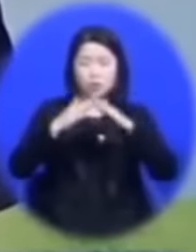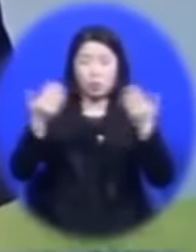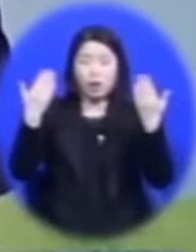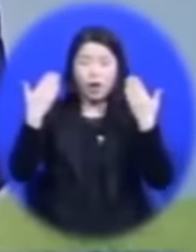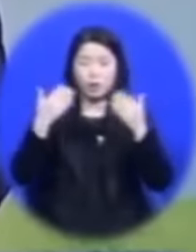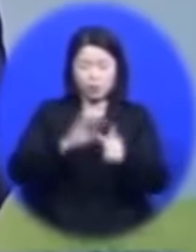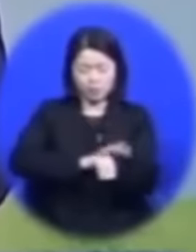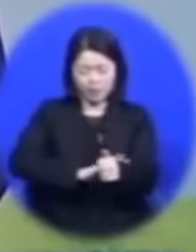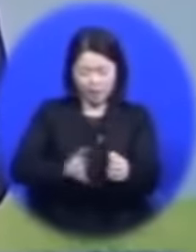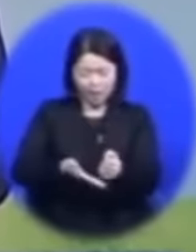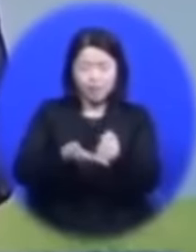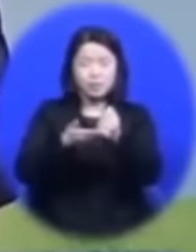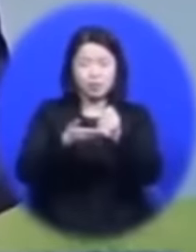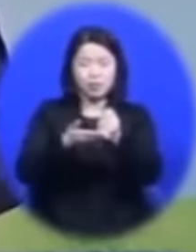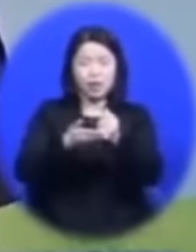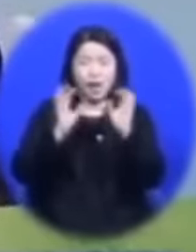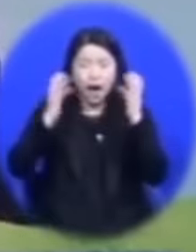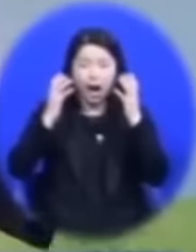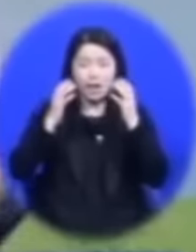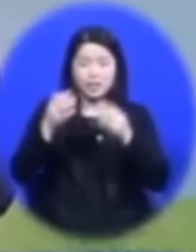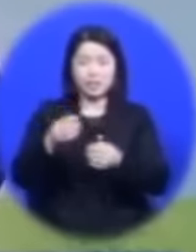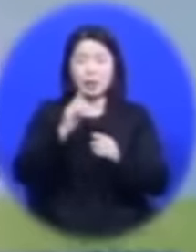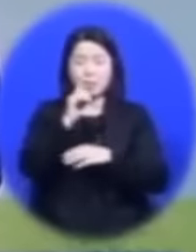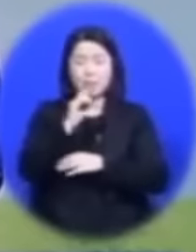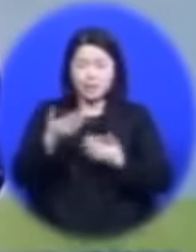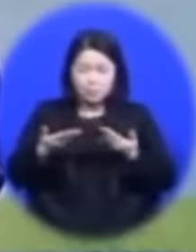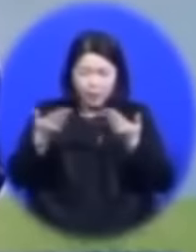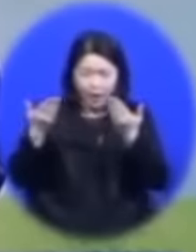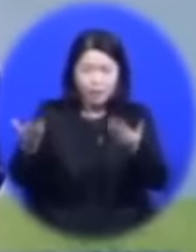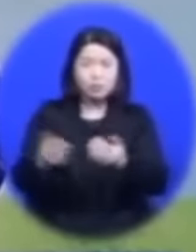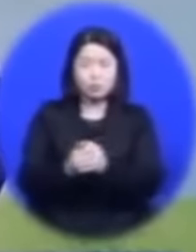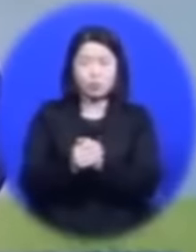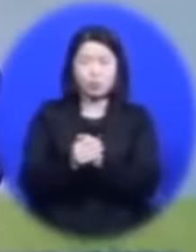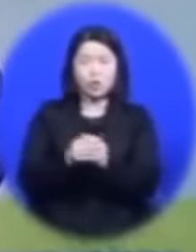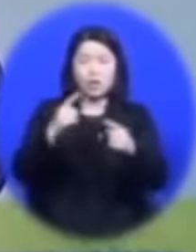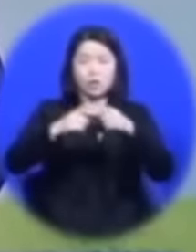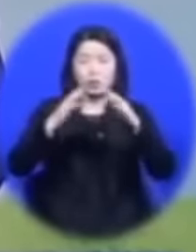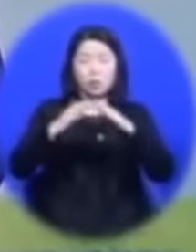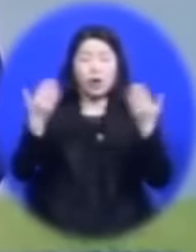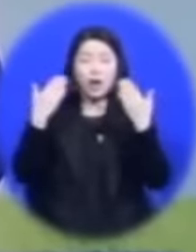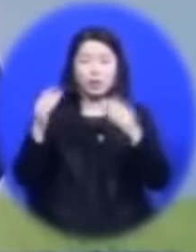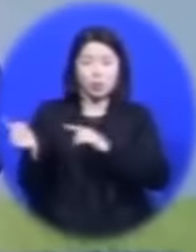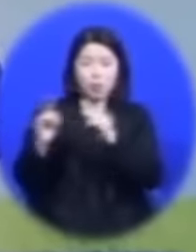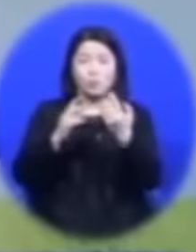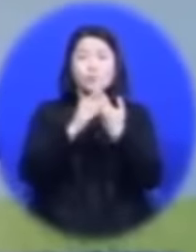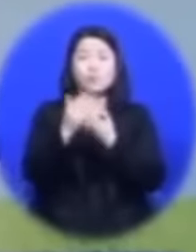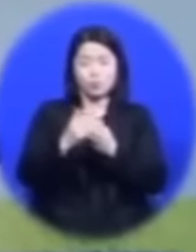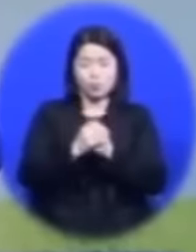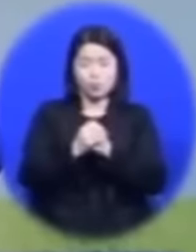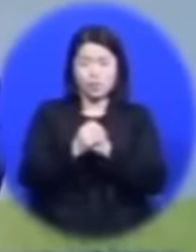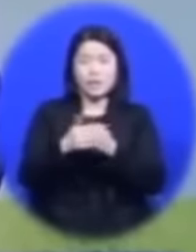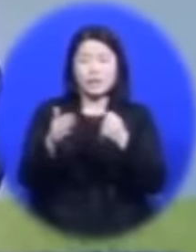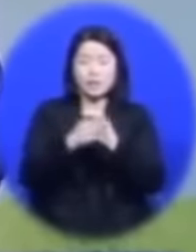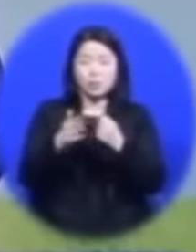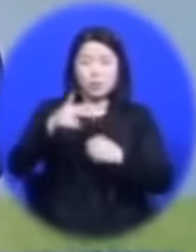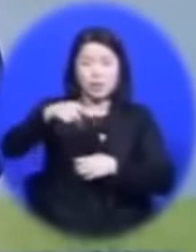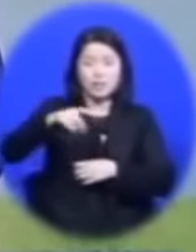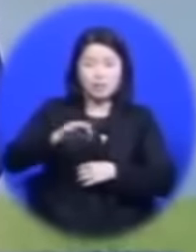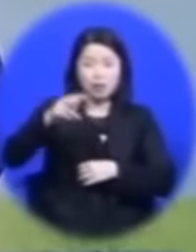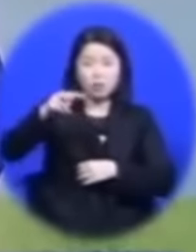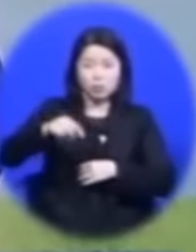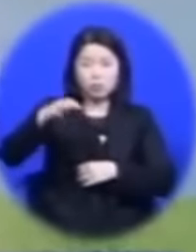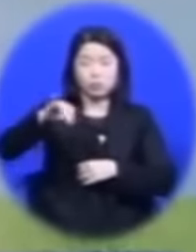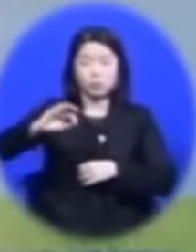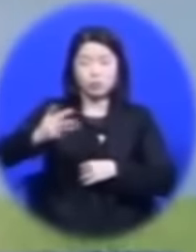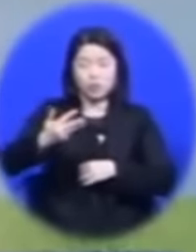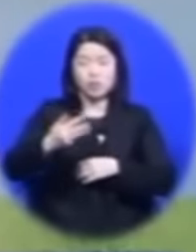아이들에게 말씀을 잘 전하고 교회 학교를 크게 부흥시켰던 그래서 목사님께서 이 정수일 집사와 우재학 집사를